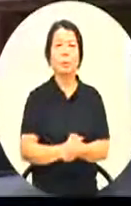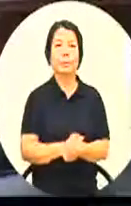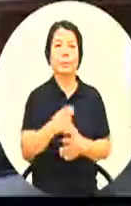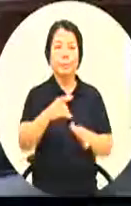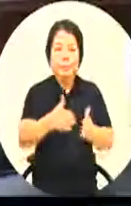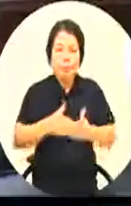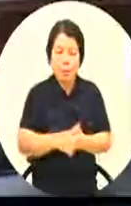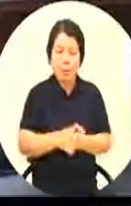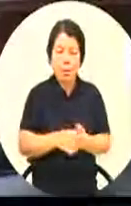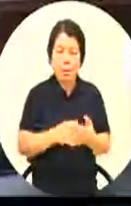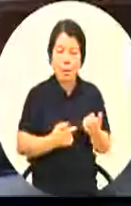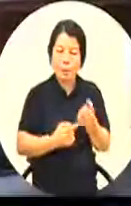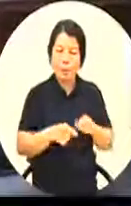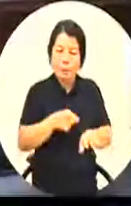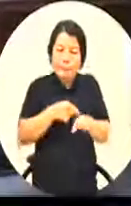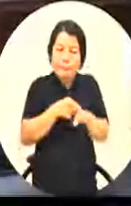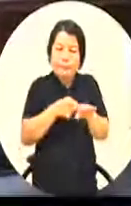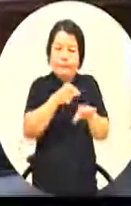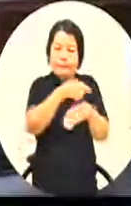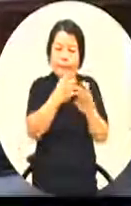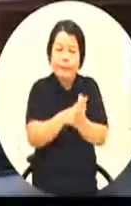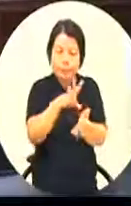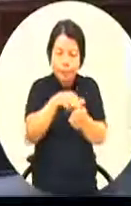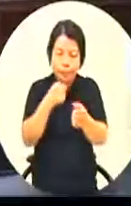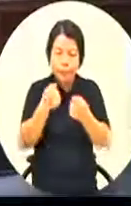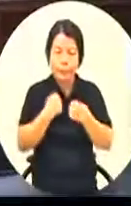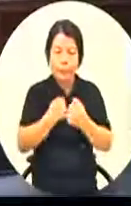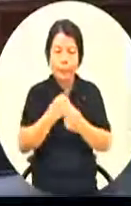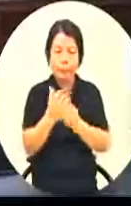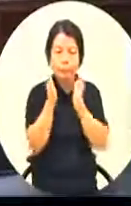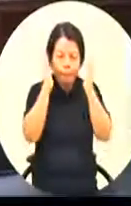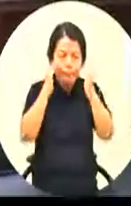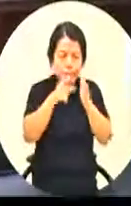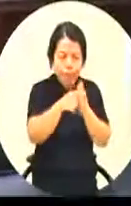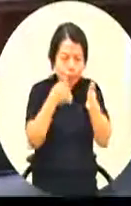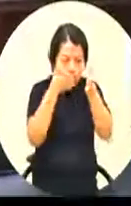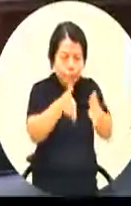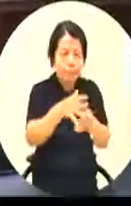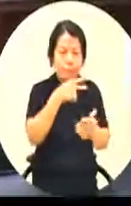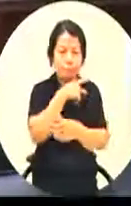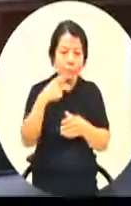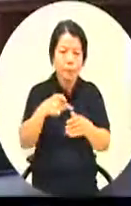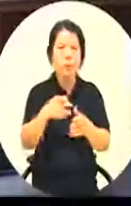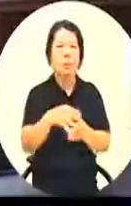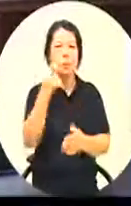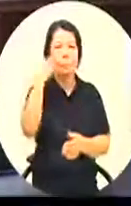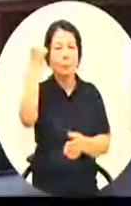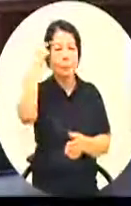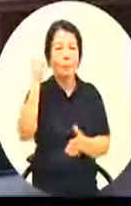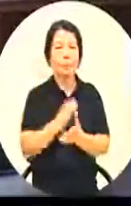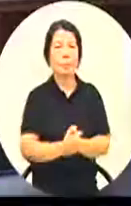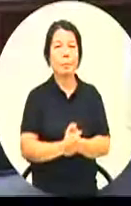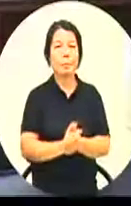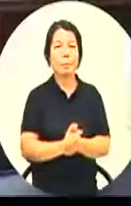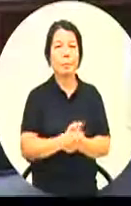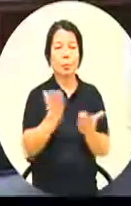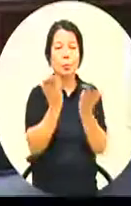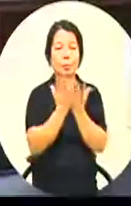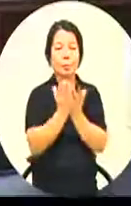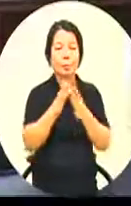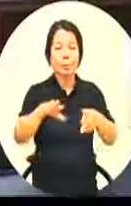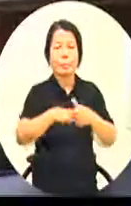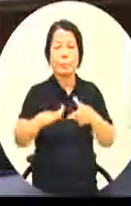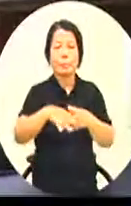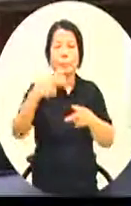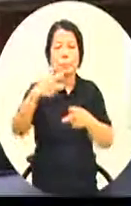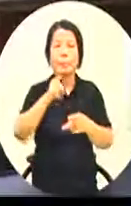先激发他兴趣之后，那至少是不是真的要认真去学英文，那个等于等我的观念里面是上小学之后再说，就这样子